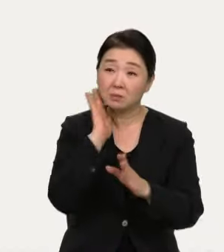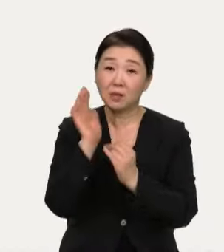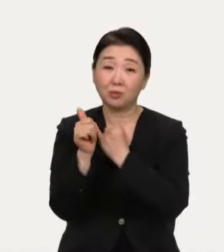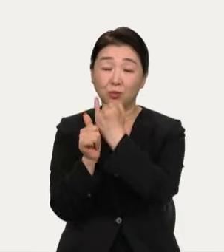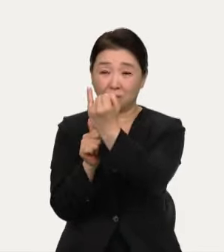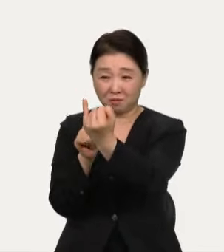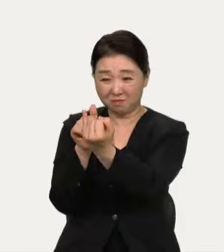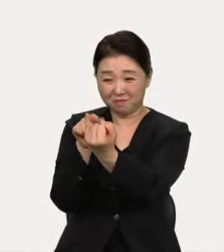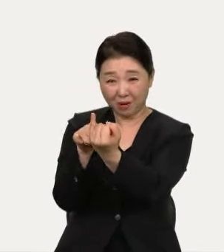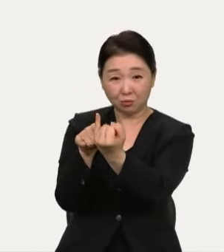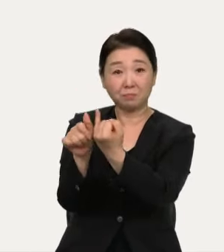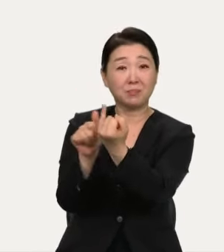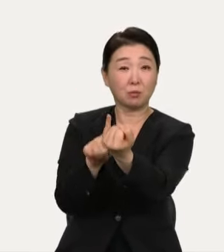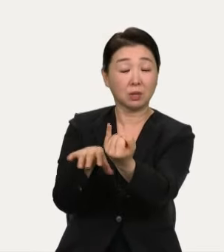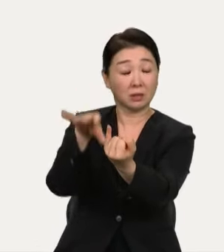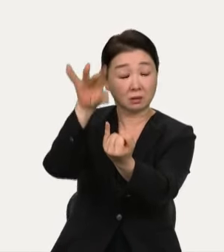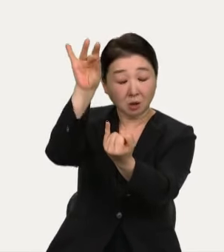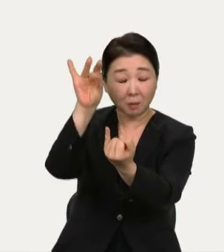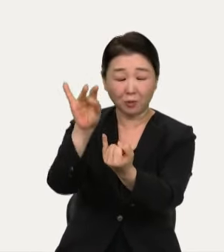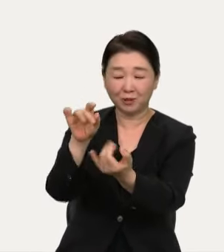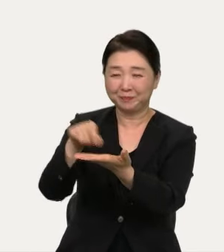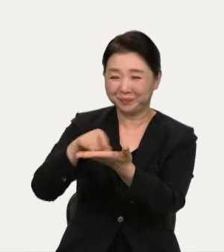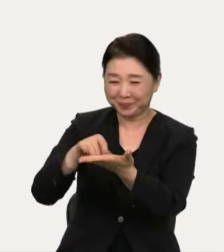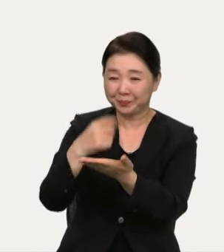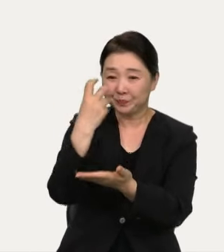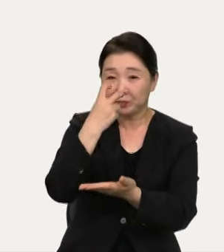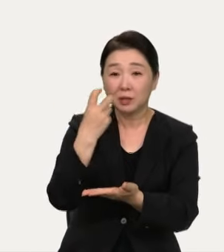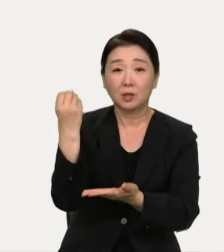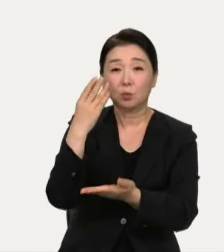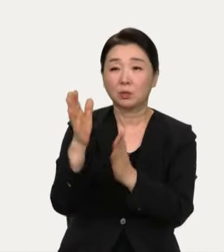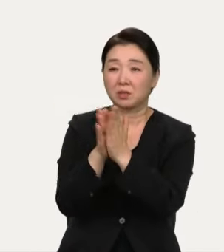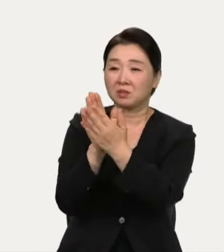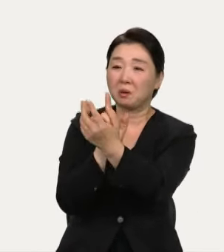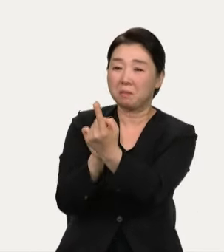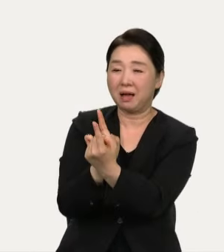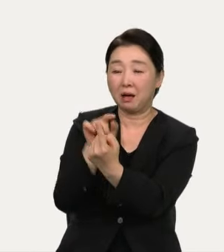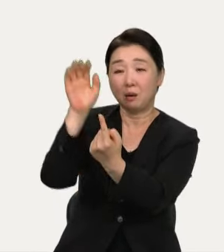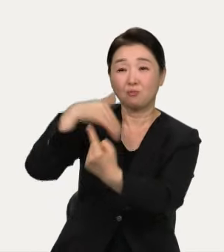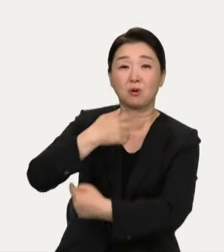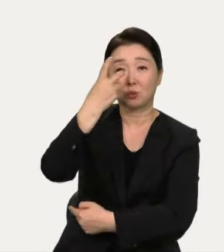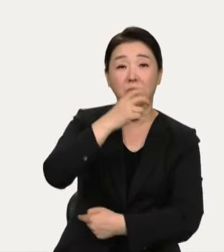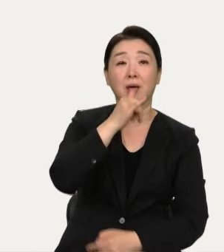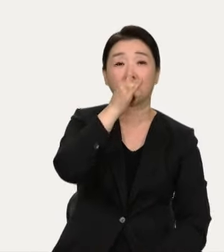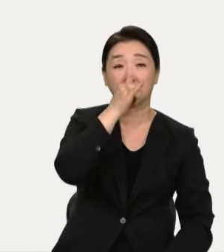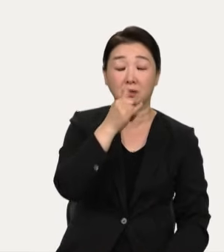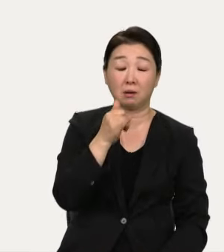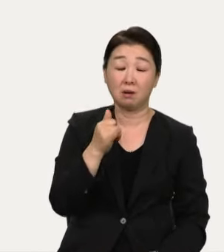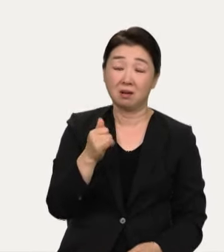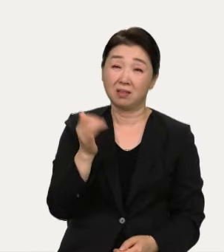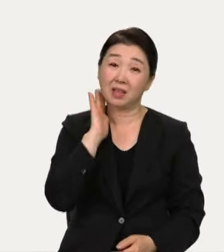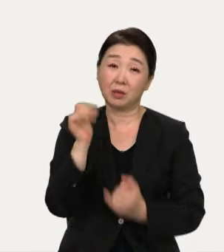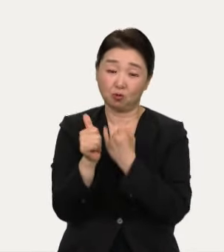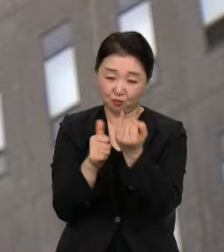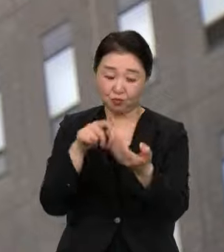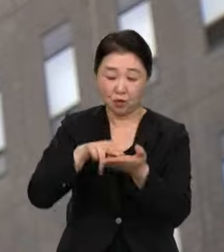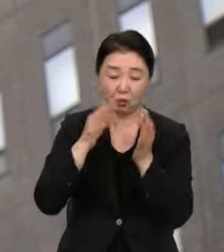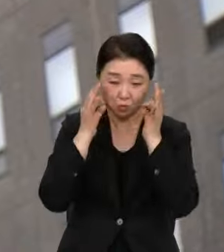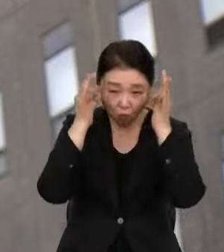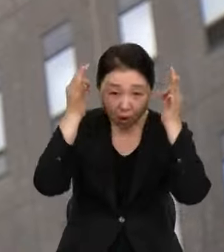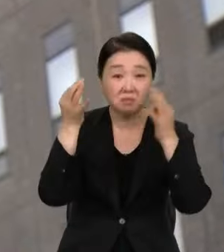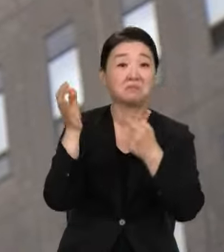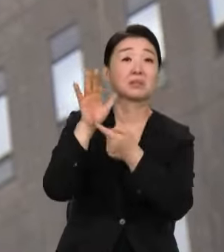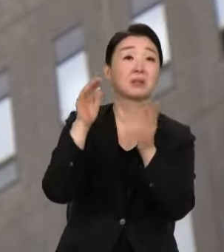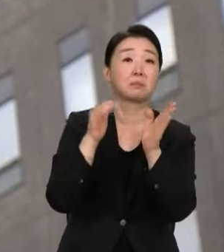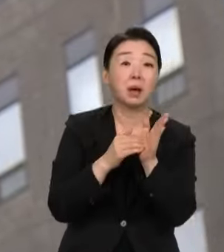배우자로서 처음으로 서면 조사에 이어 대면 조사를 받았다며 영부인으로서 최선을 다했다고 설명 습니다